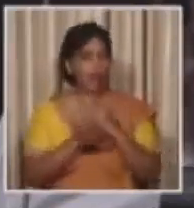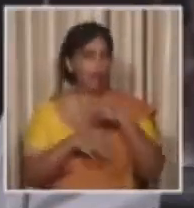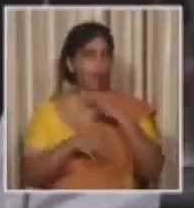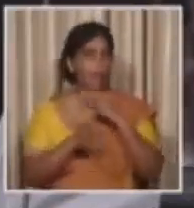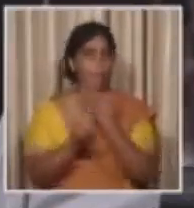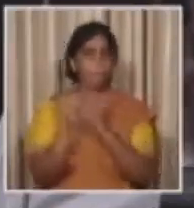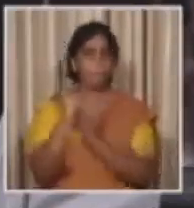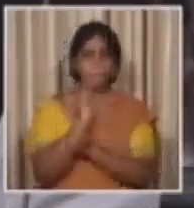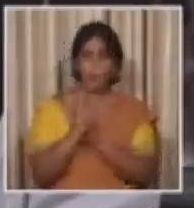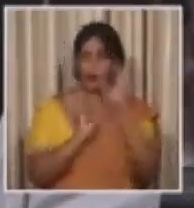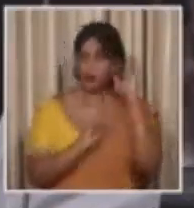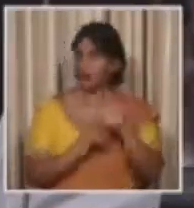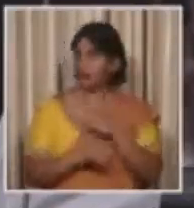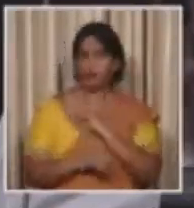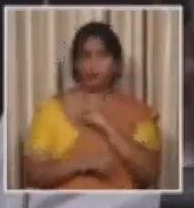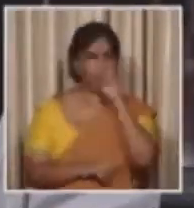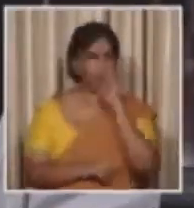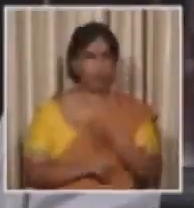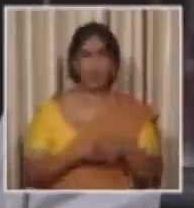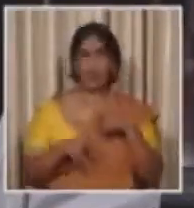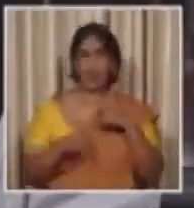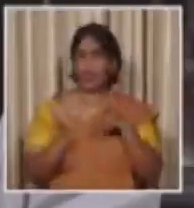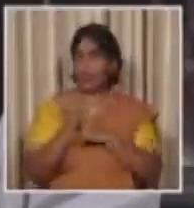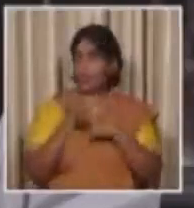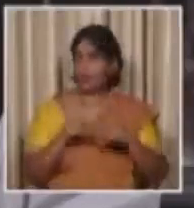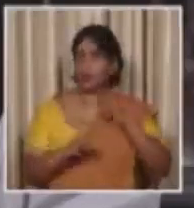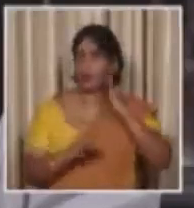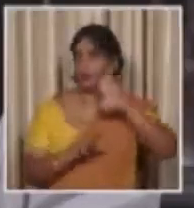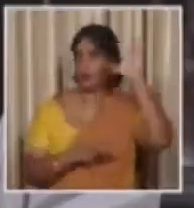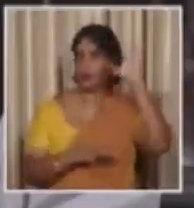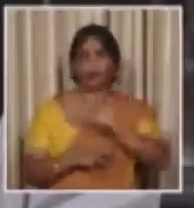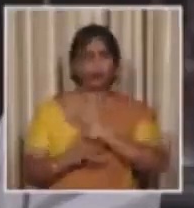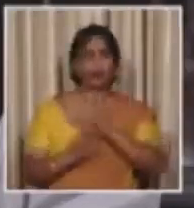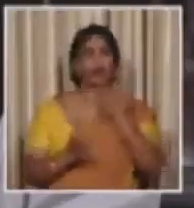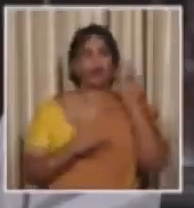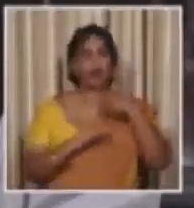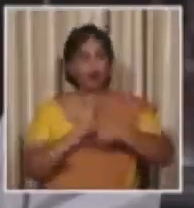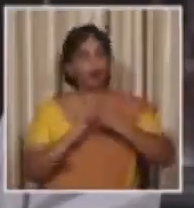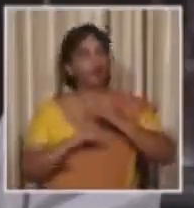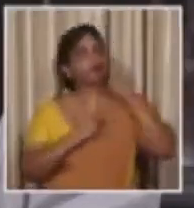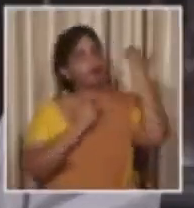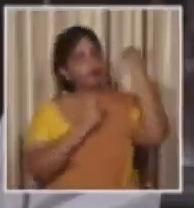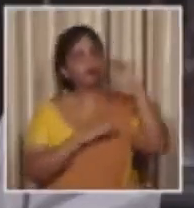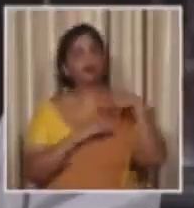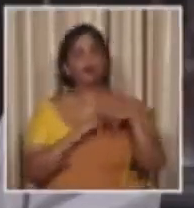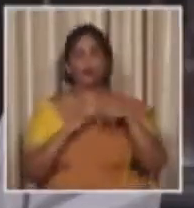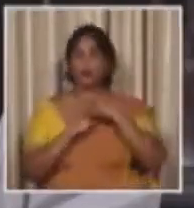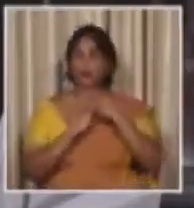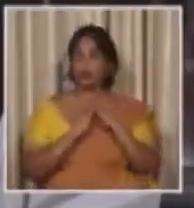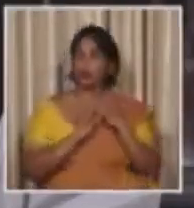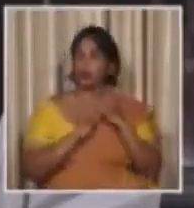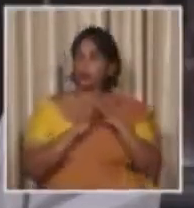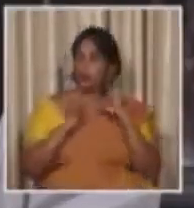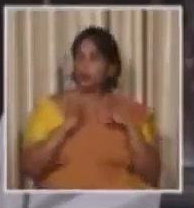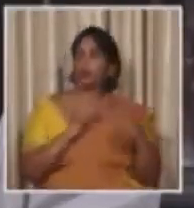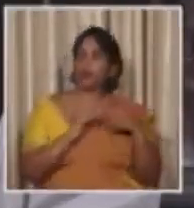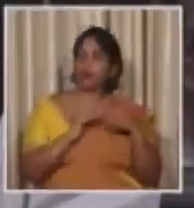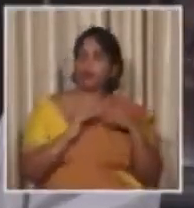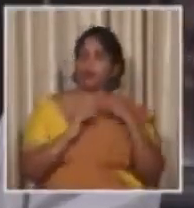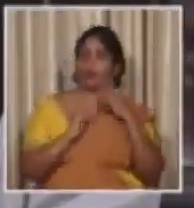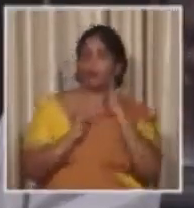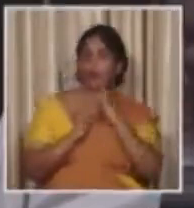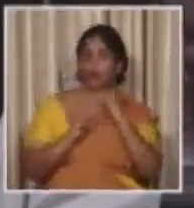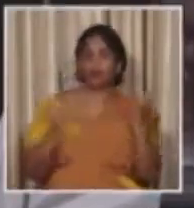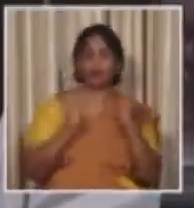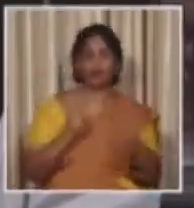කියලා ඒක සම්පූර්ණ අසත්‍යක්. එළවලු කිසිවක් රටින් ගේන්නේ නැහැ. අපි රට යවනවා. මේ වර්ග සැලකිත ප්‍රමාණයක් අපි විදේශ